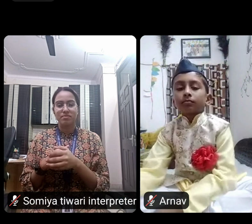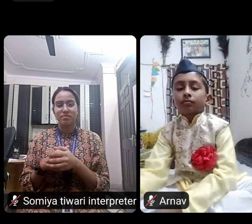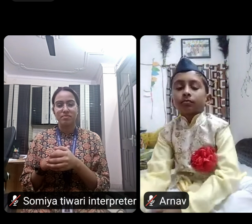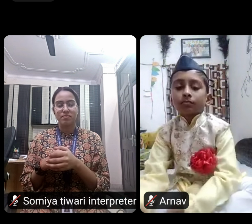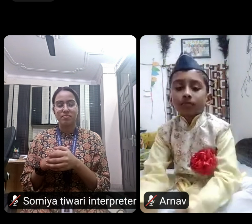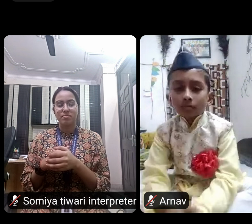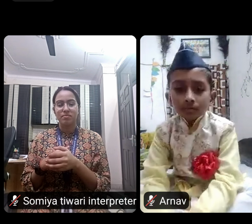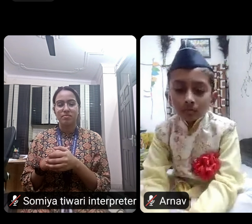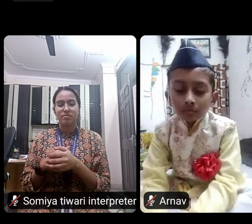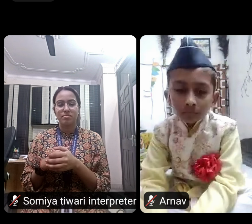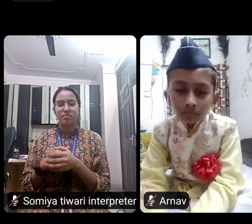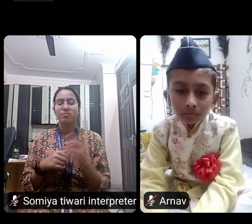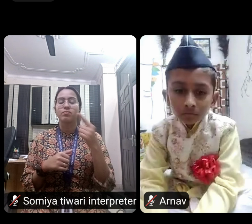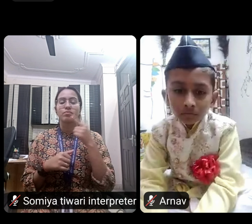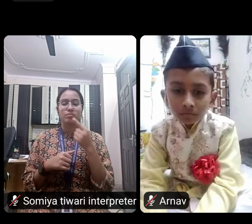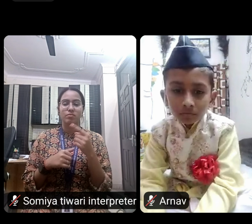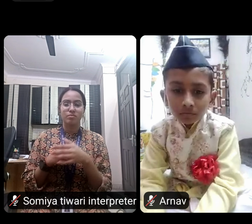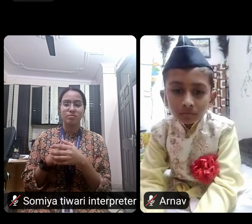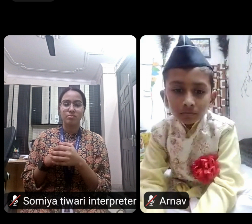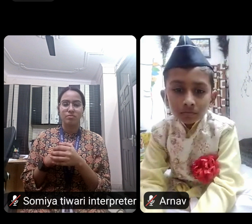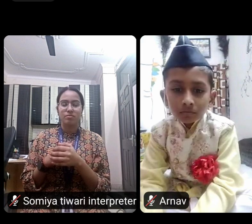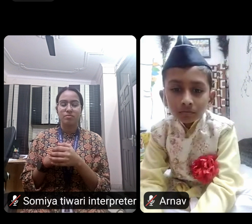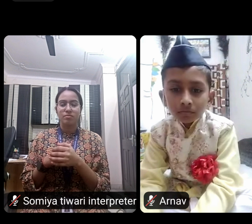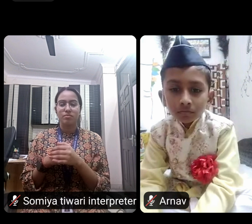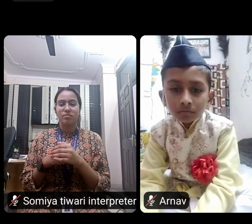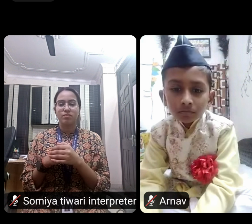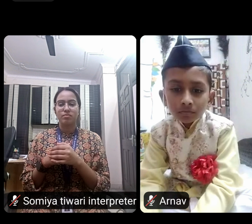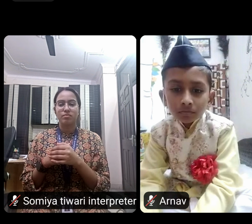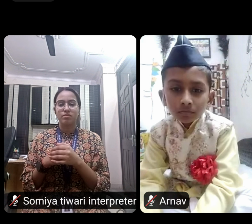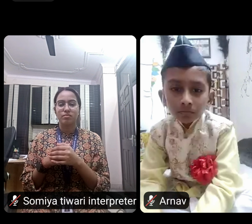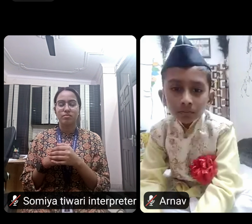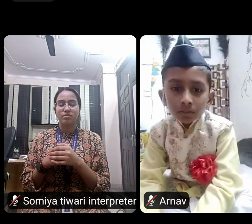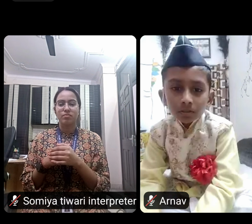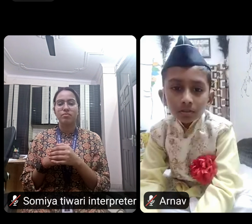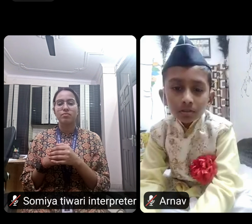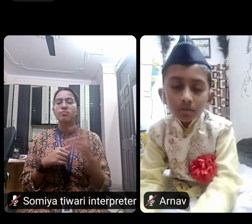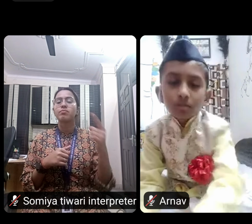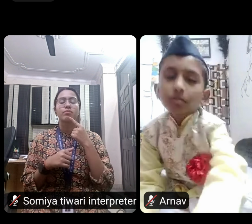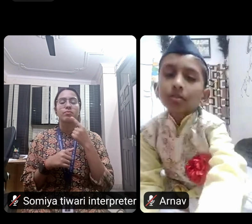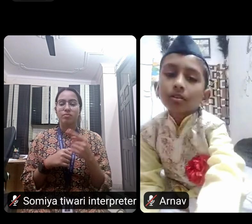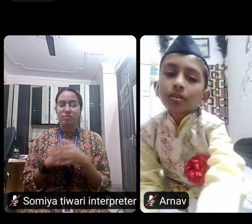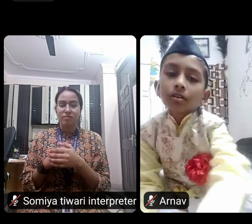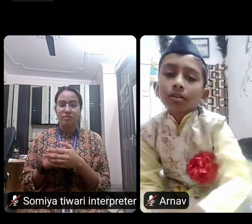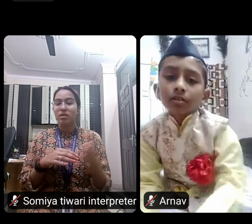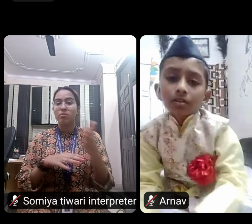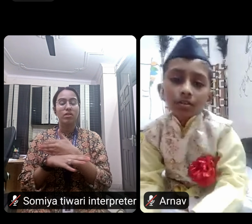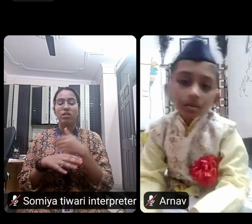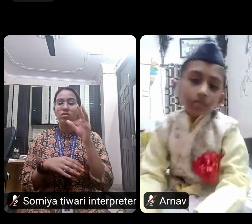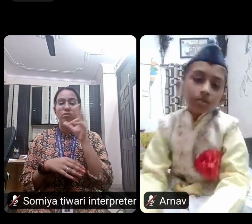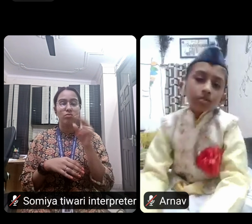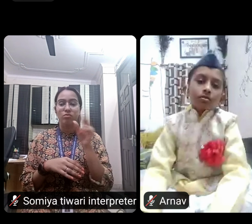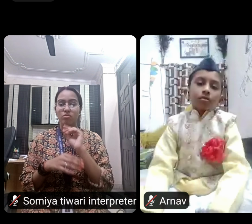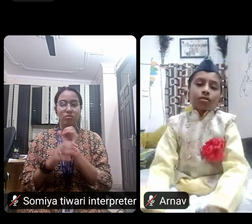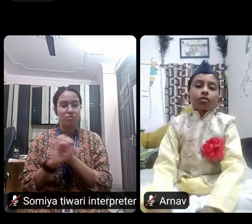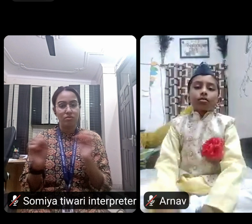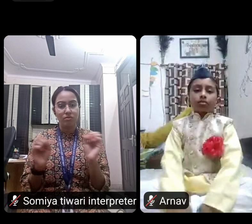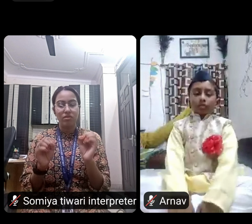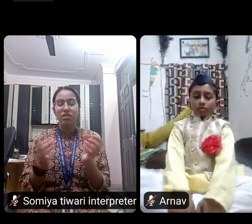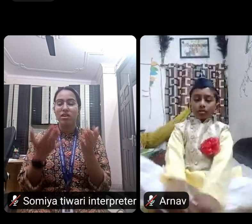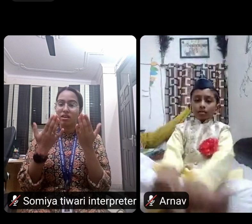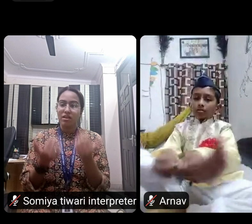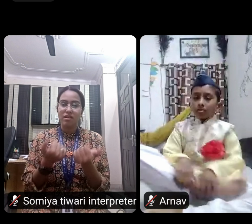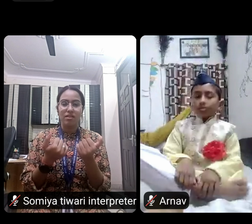अलावा और अभी क्या? 6.5 साल की, 6.5 साल। जी दूसरी बात कि सर कभी जो बोली नहीं है 6.5 साल की लड़की, और जो